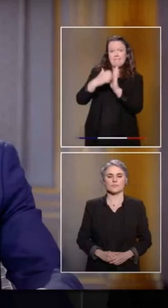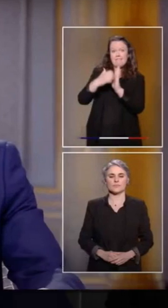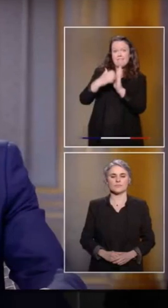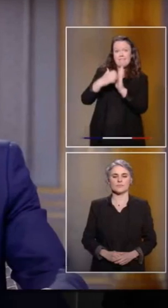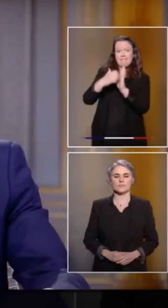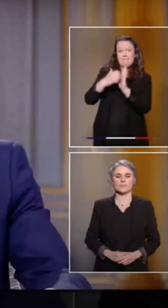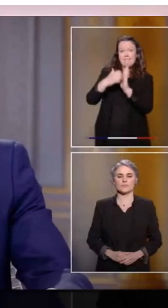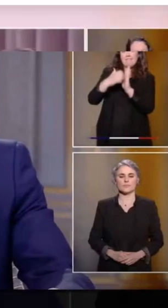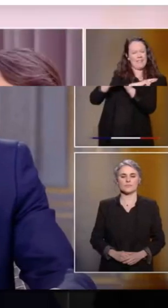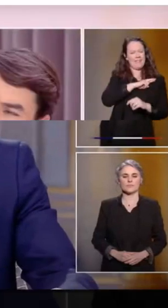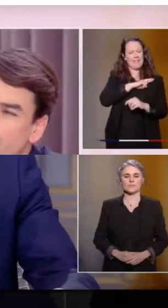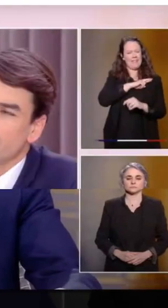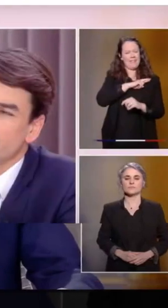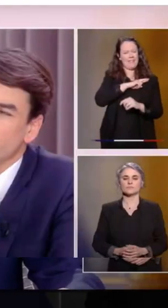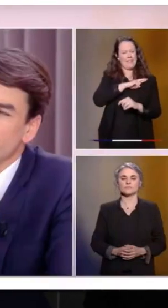disparu.